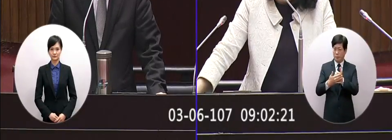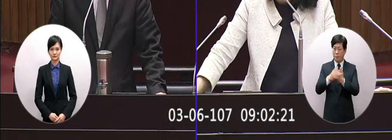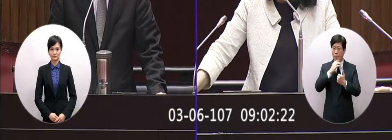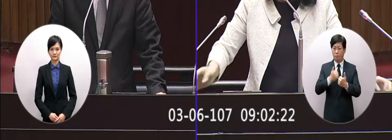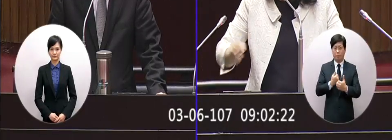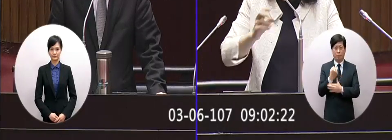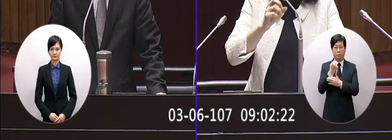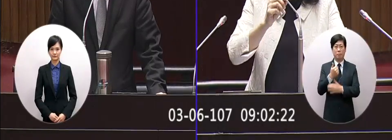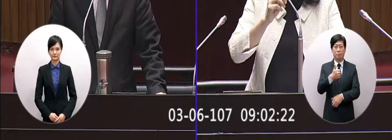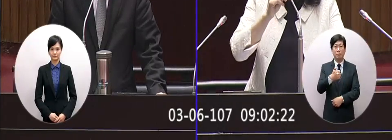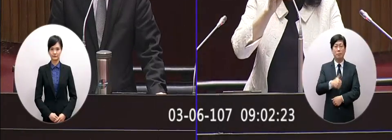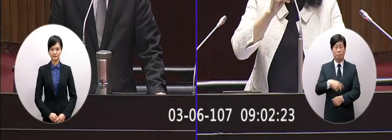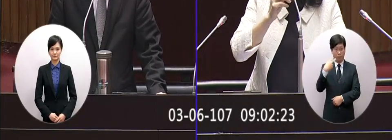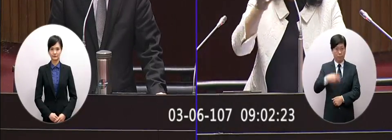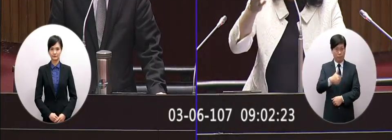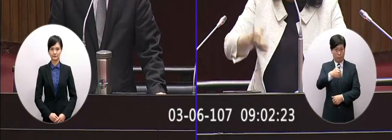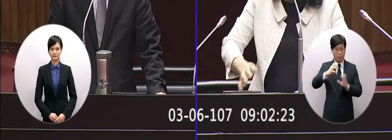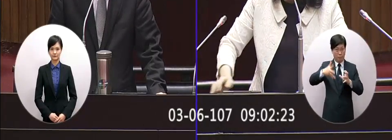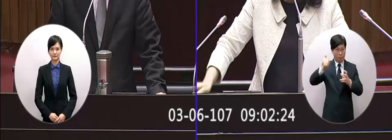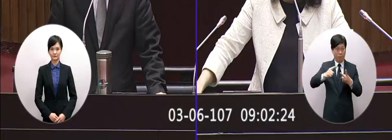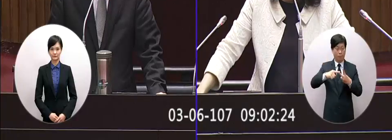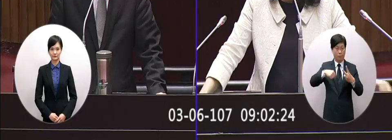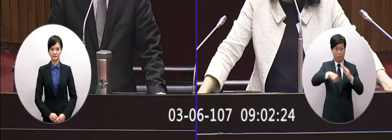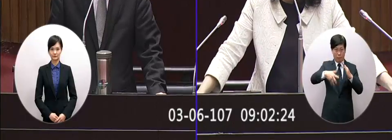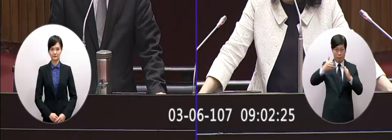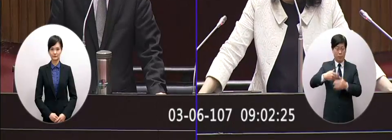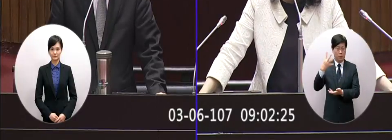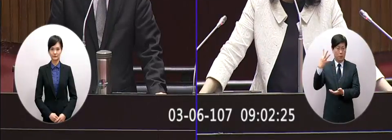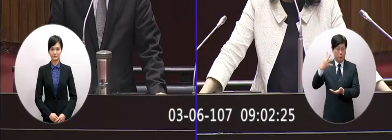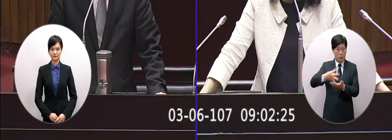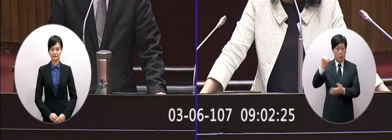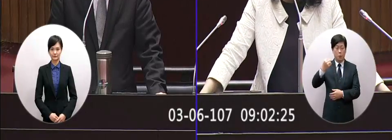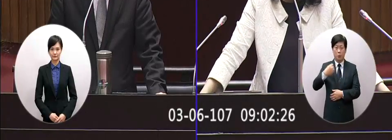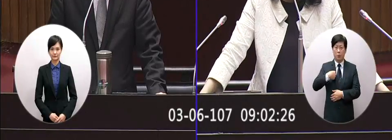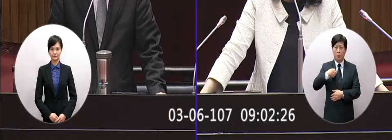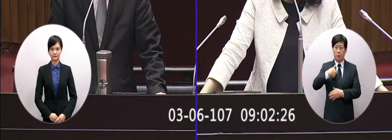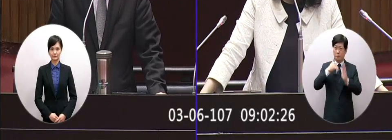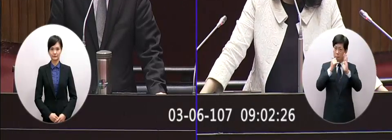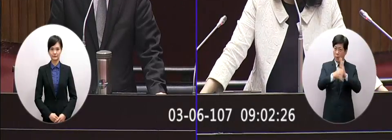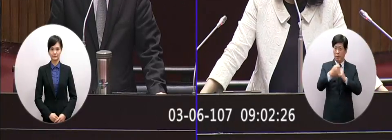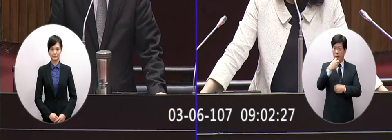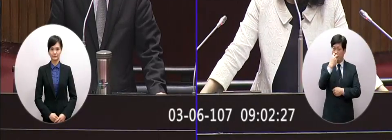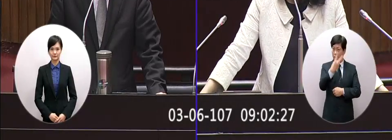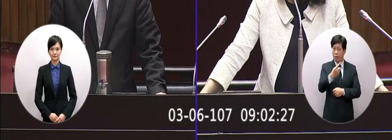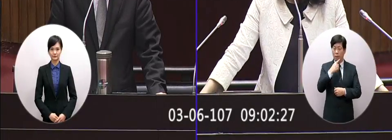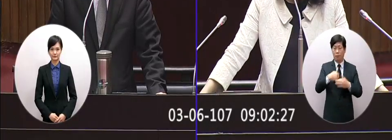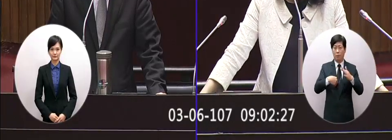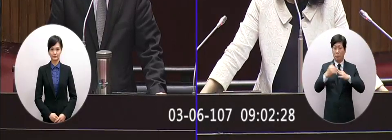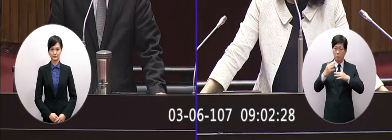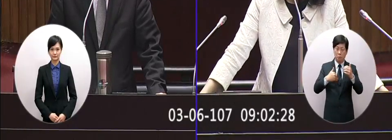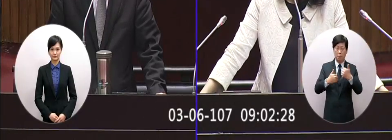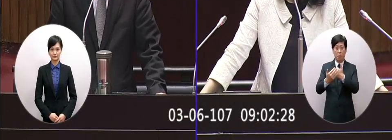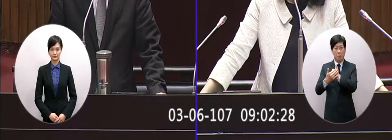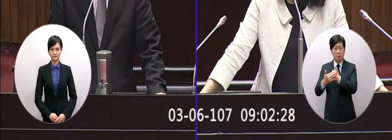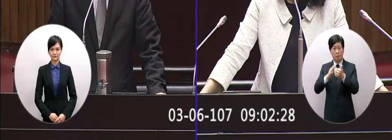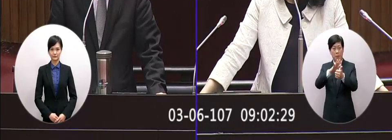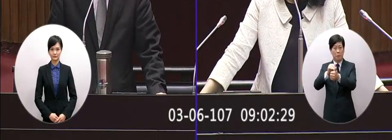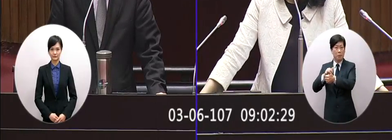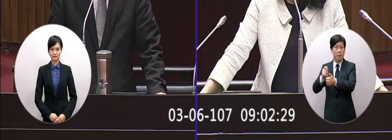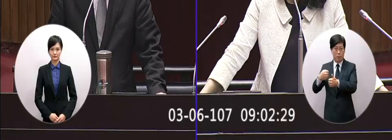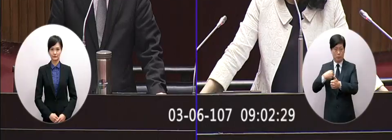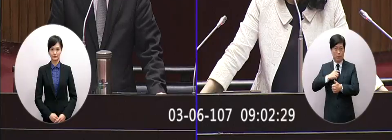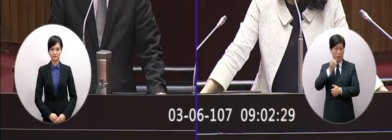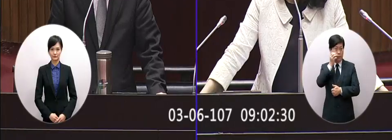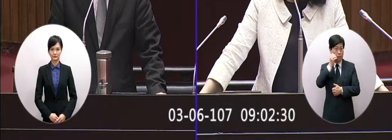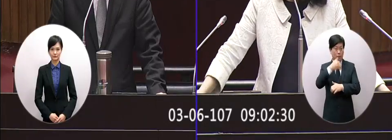伸出援手，更感谢总统还有院长多次到花莲来来协助以及安慰这个我